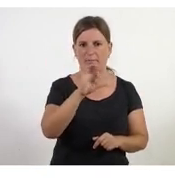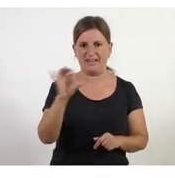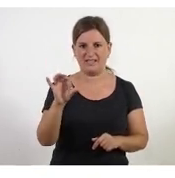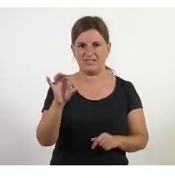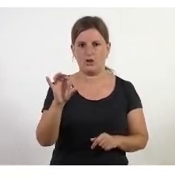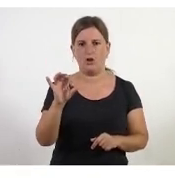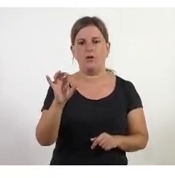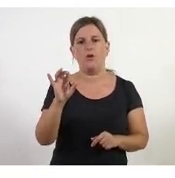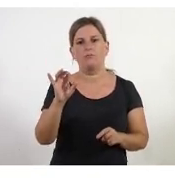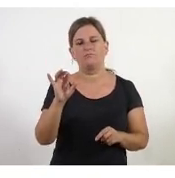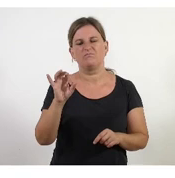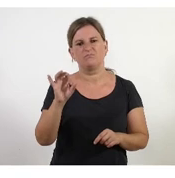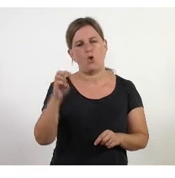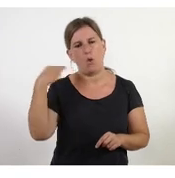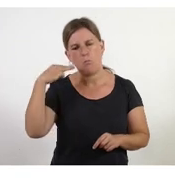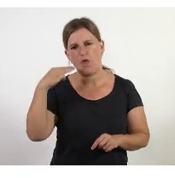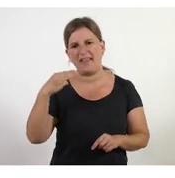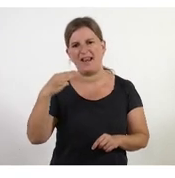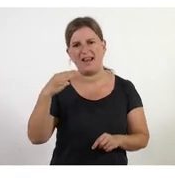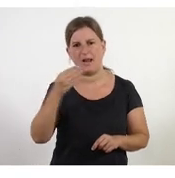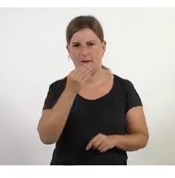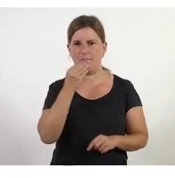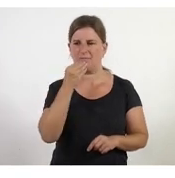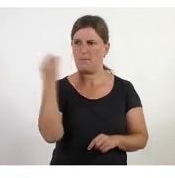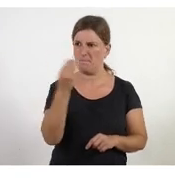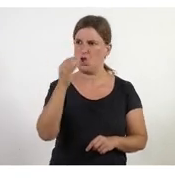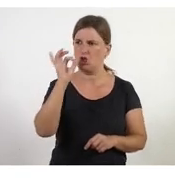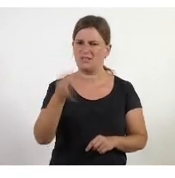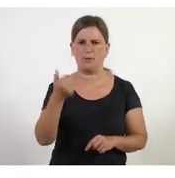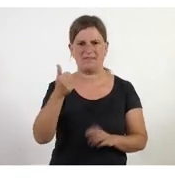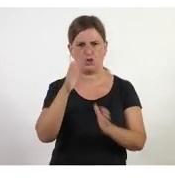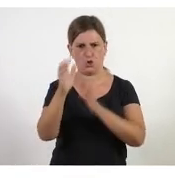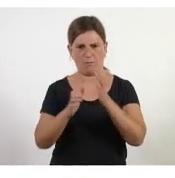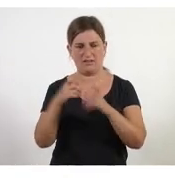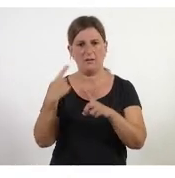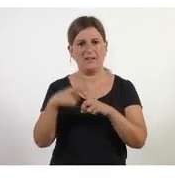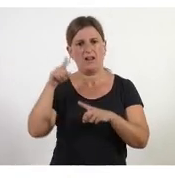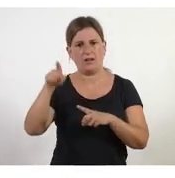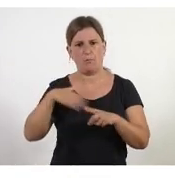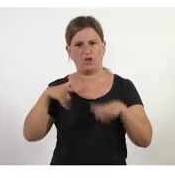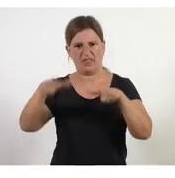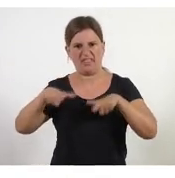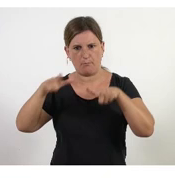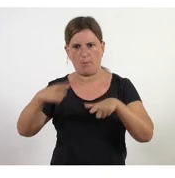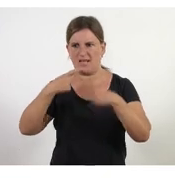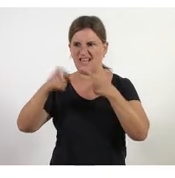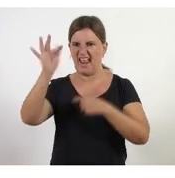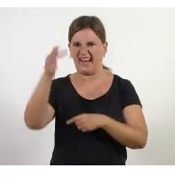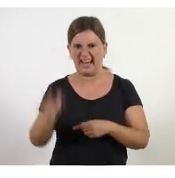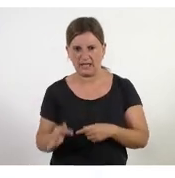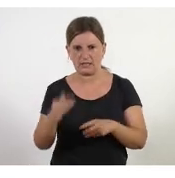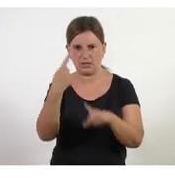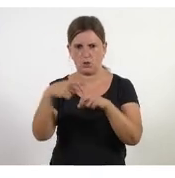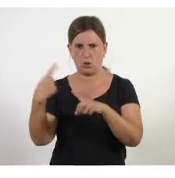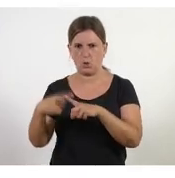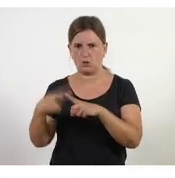un Moodle és una solució més robusta perquè permet enquestes, diplomes, té una funcionalitat